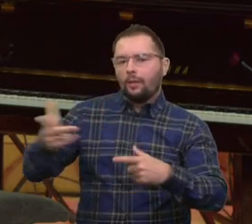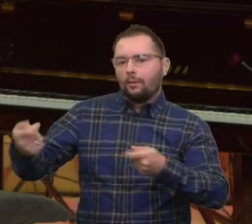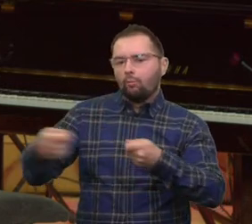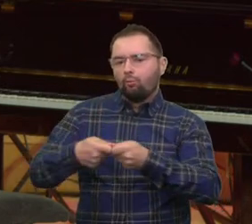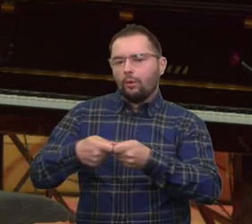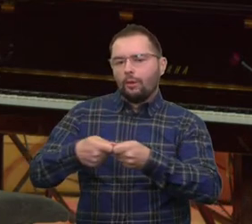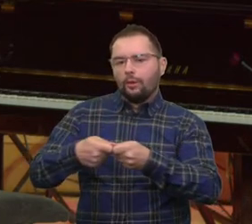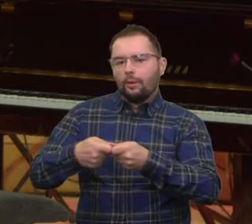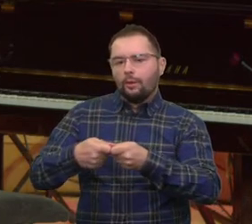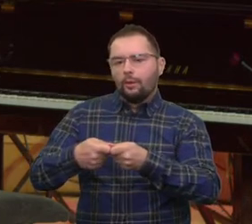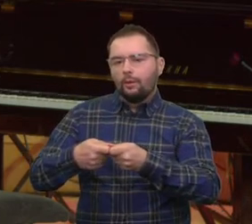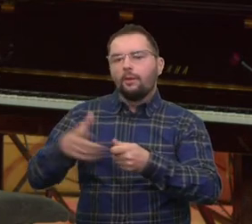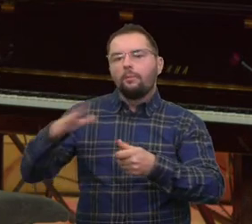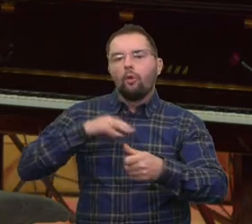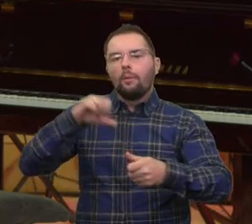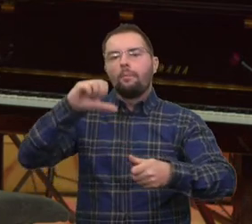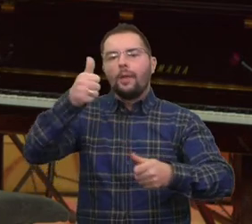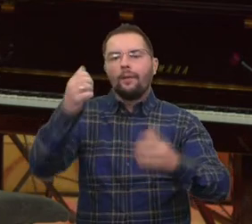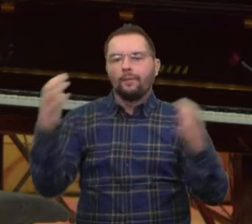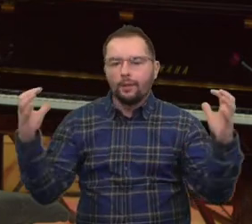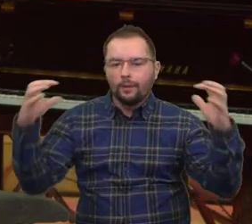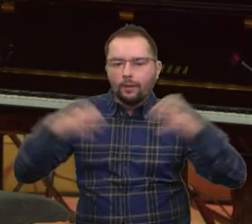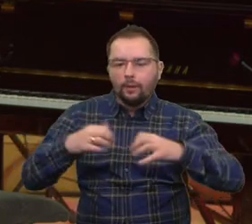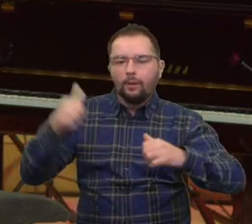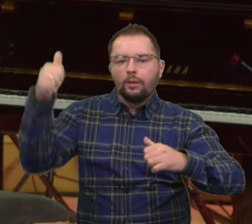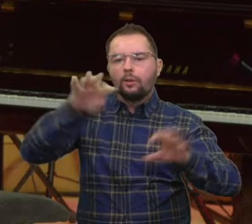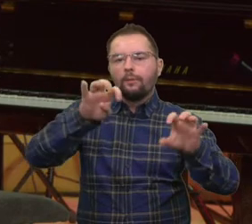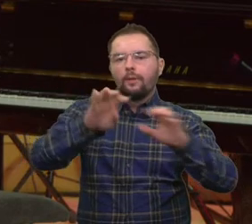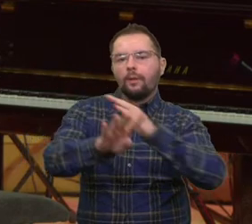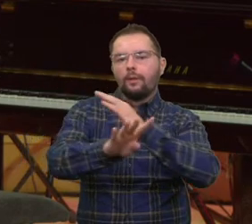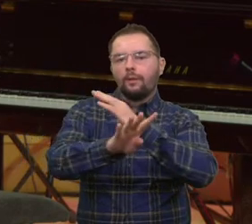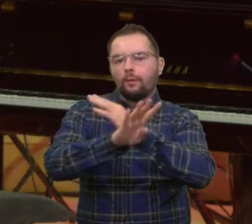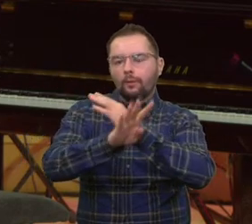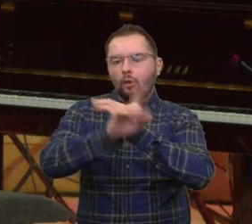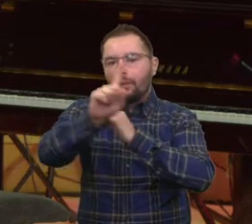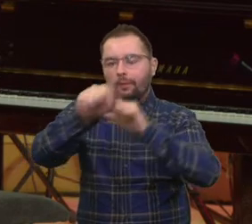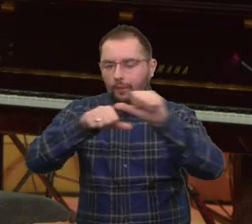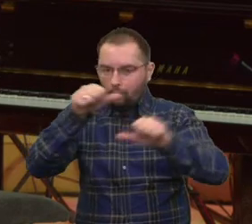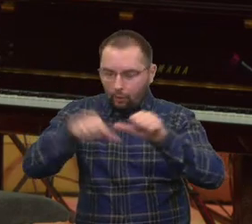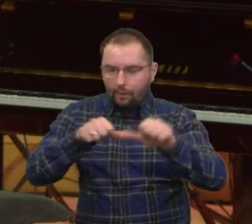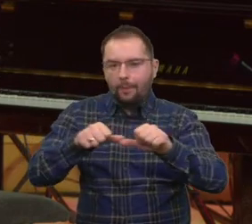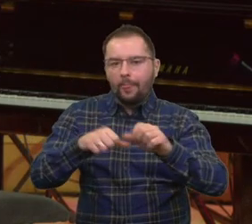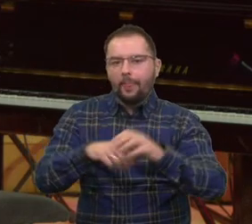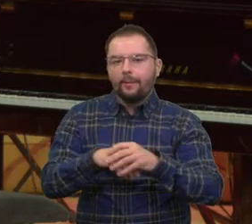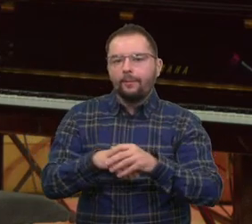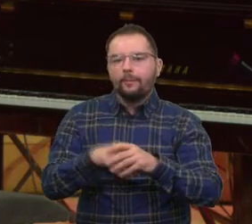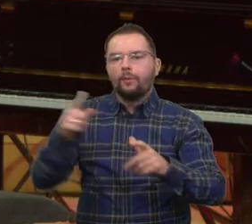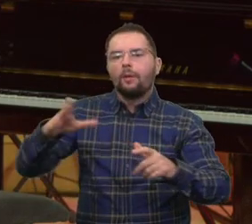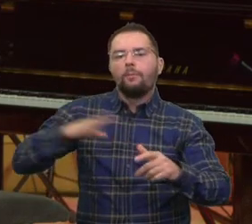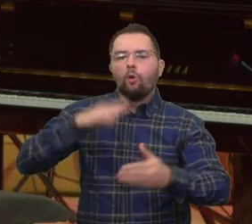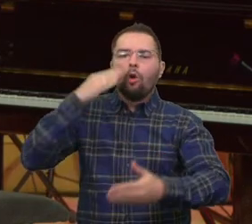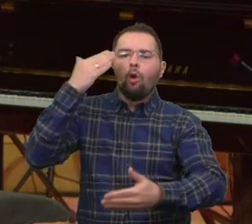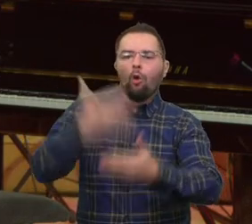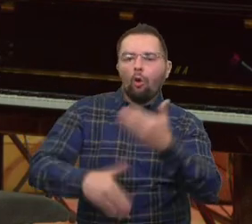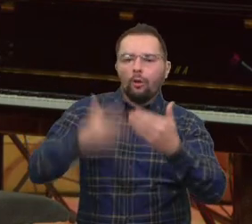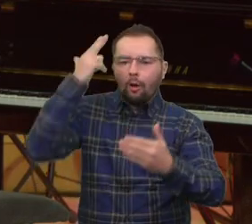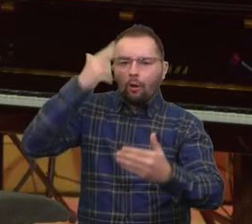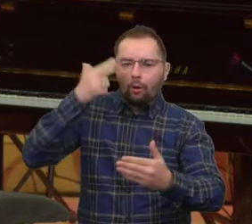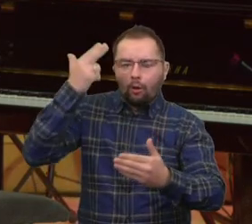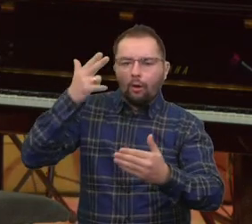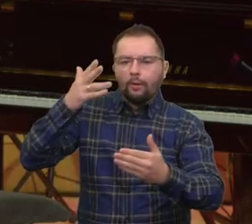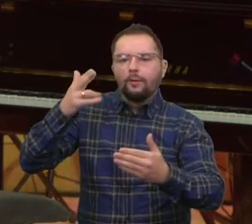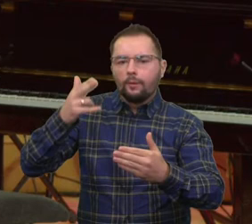zaczynaliśmy na pierwszym zjeździe w 1981 roku morze komunizmu, od Albanii